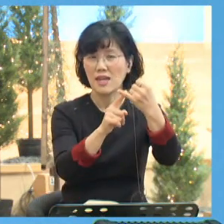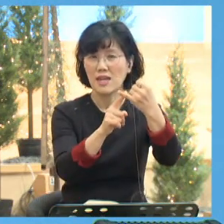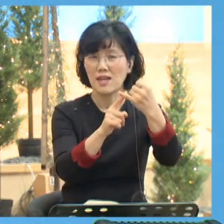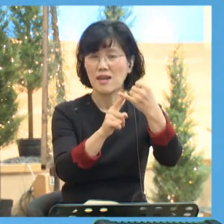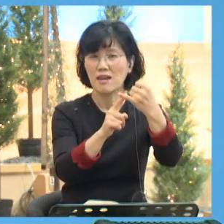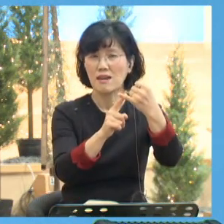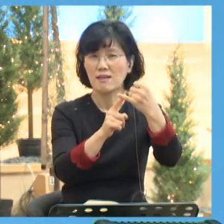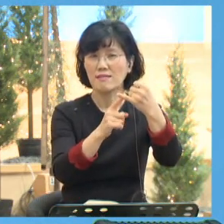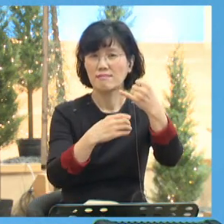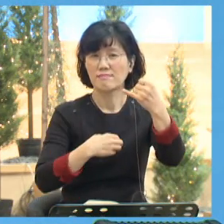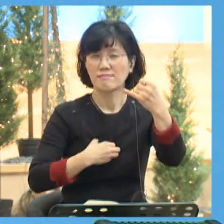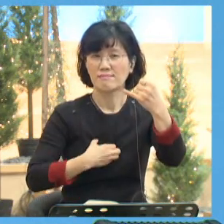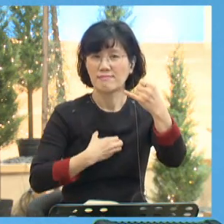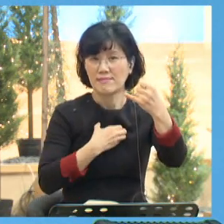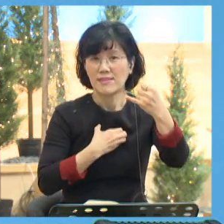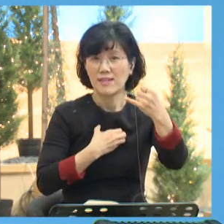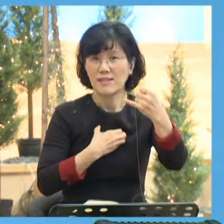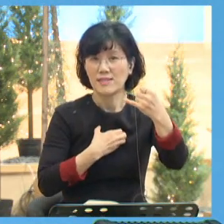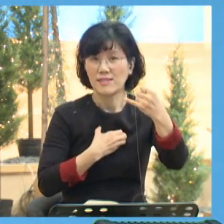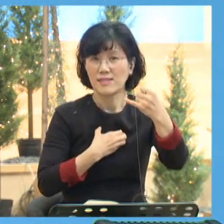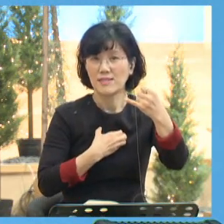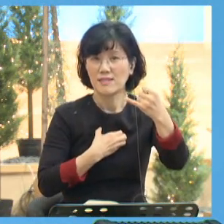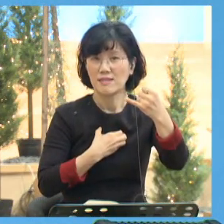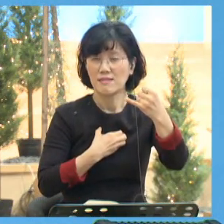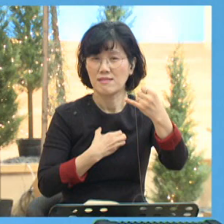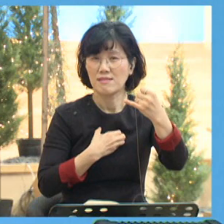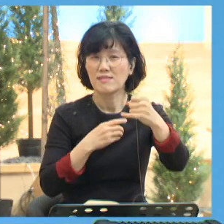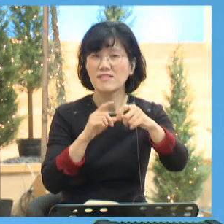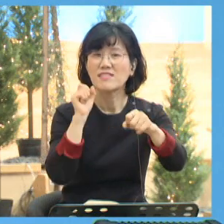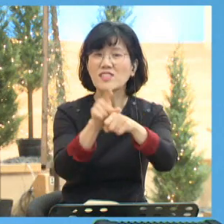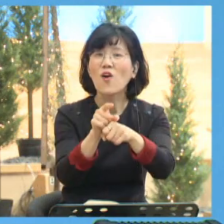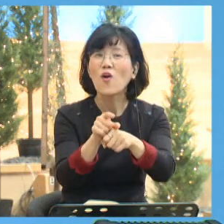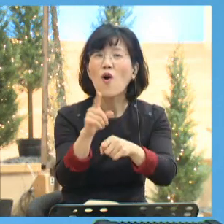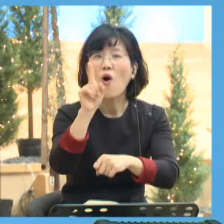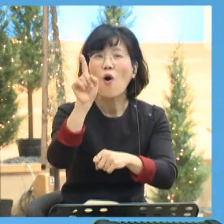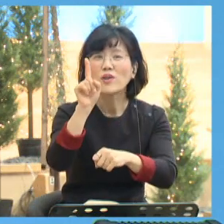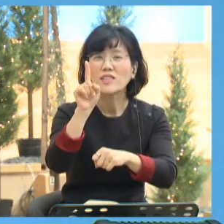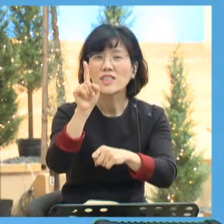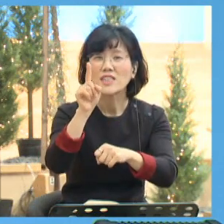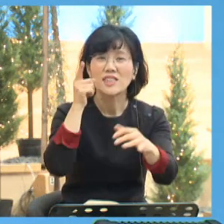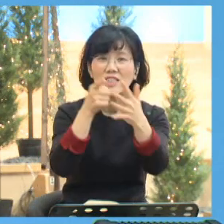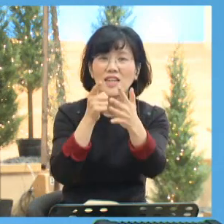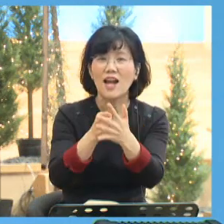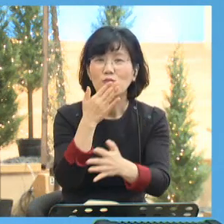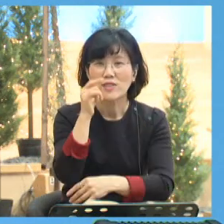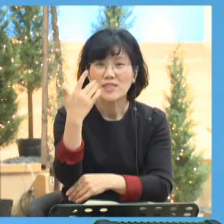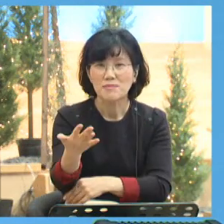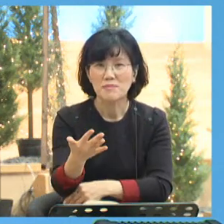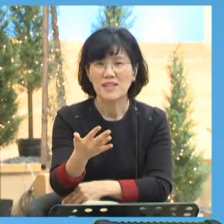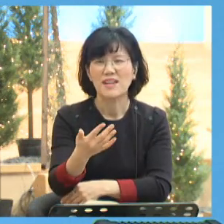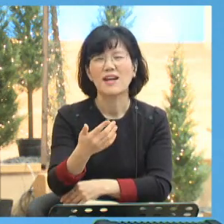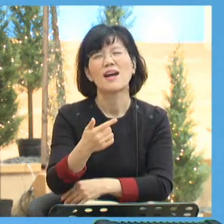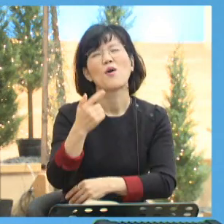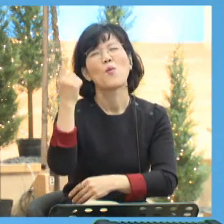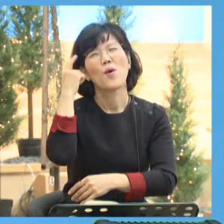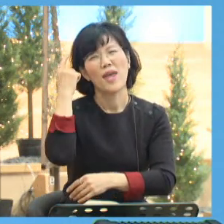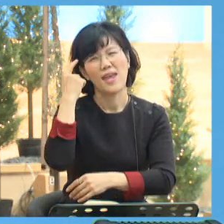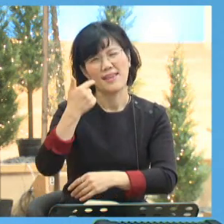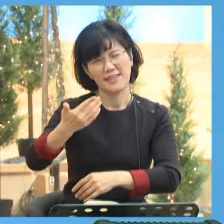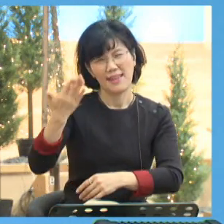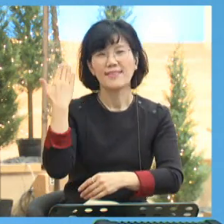어디서부터 나온 걸까 어디로 돌아가야 될까요 학대 봤던 어린